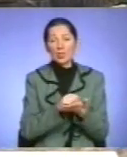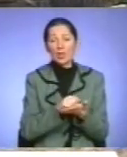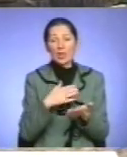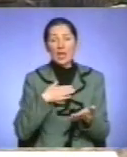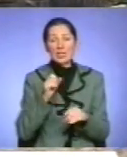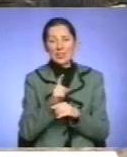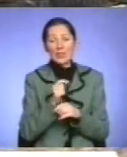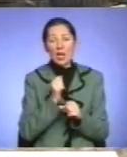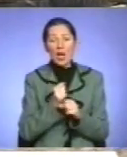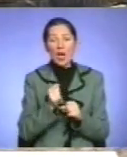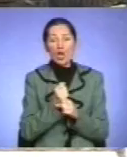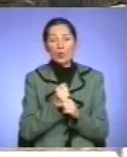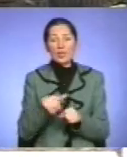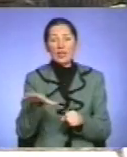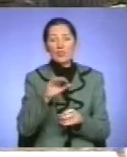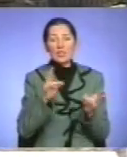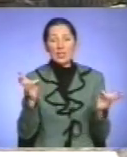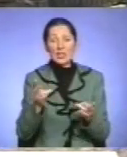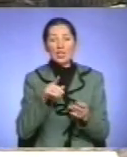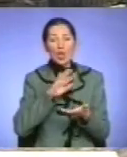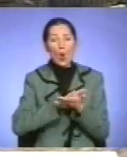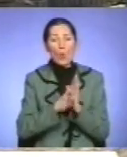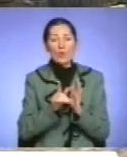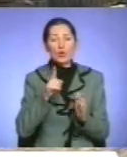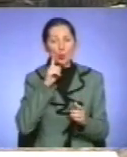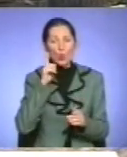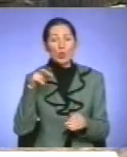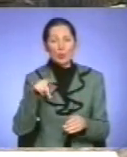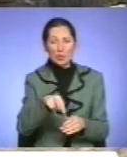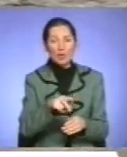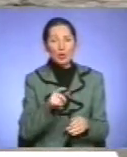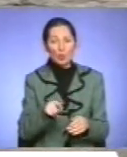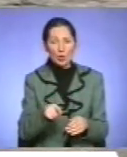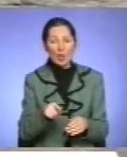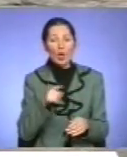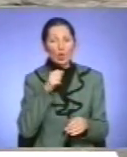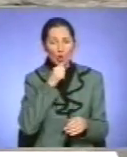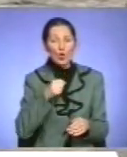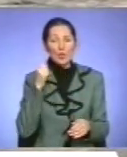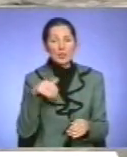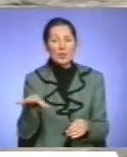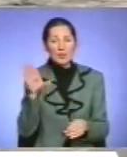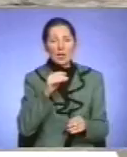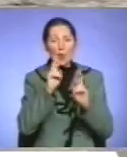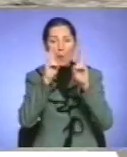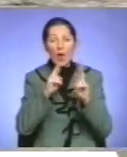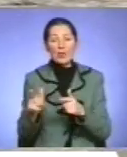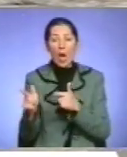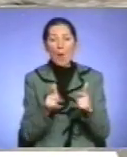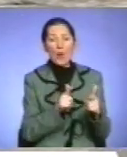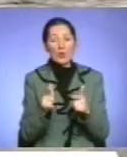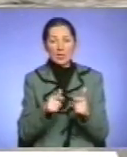всі належні умови для того, щоб і молодь потягнулася сюди, і дорослі, і всі. Правила поведінки на вулиці знають